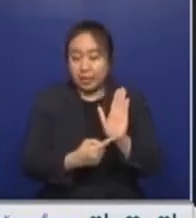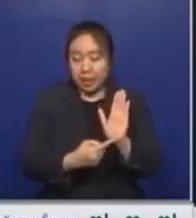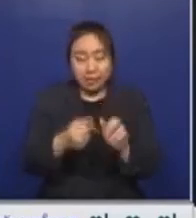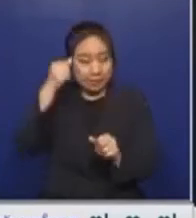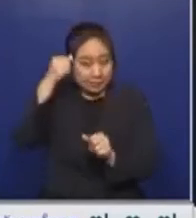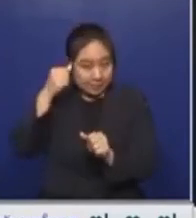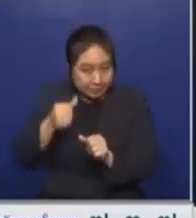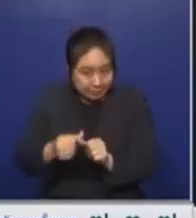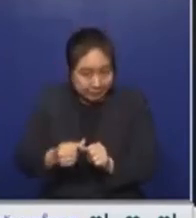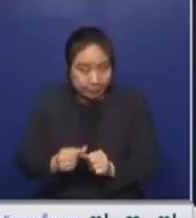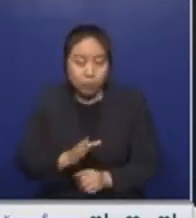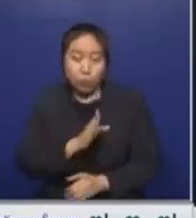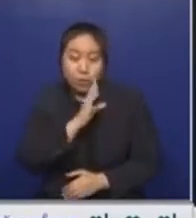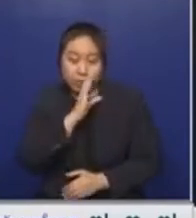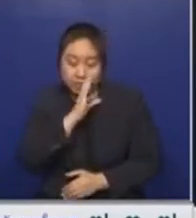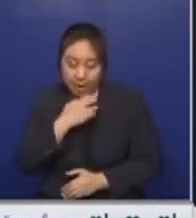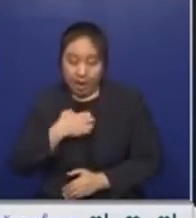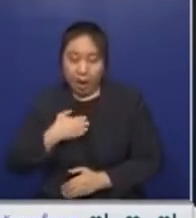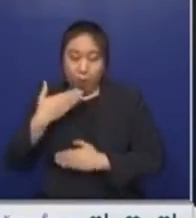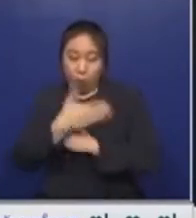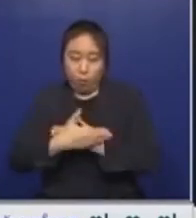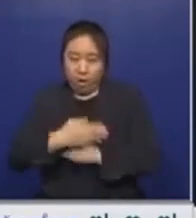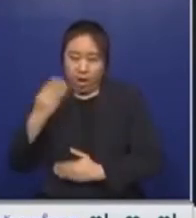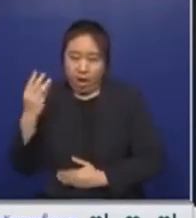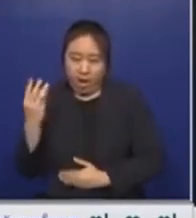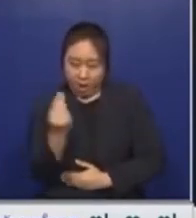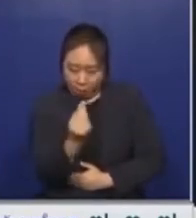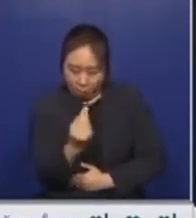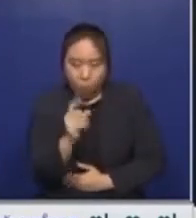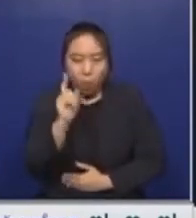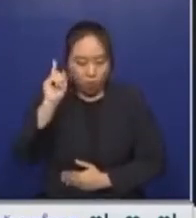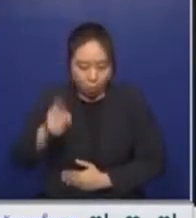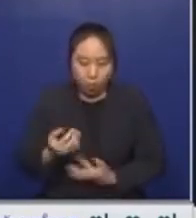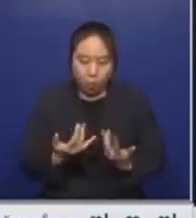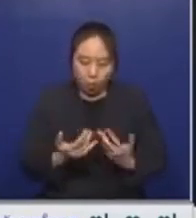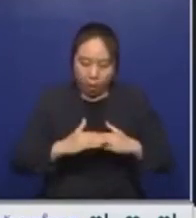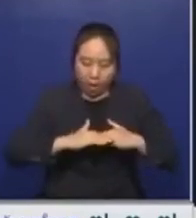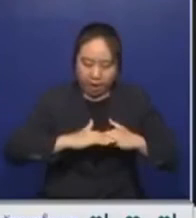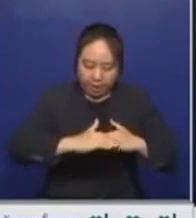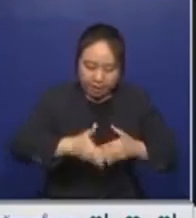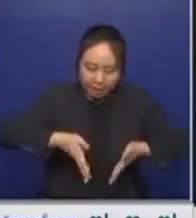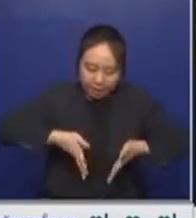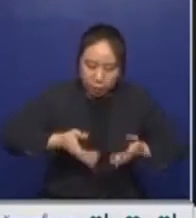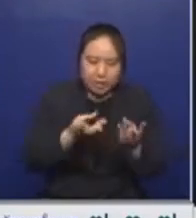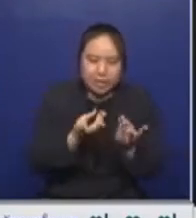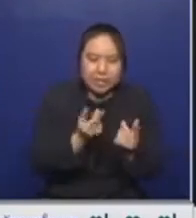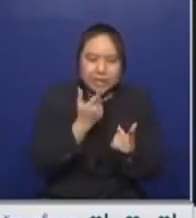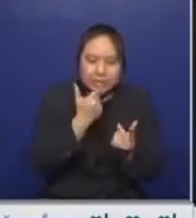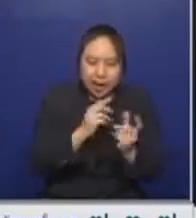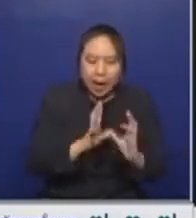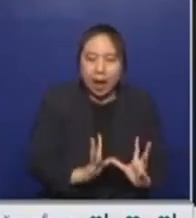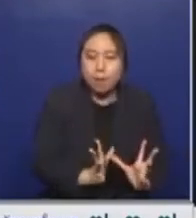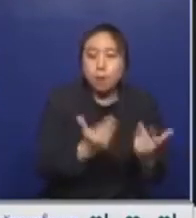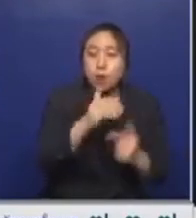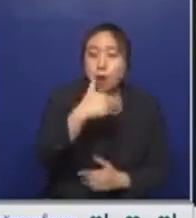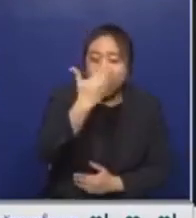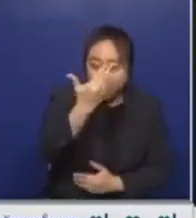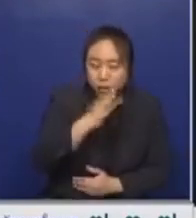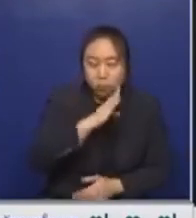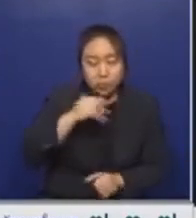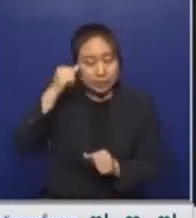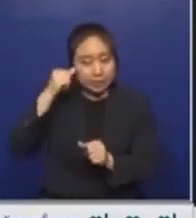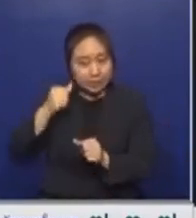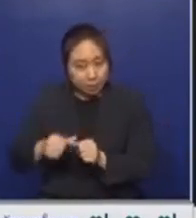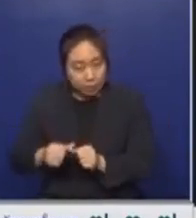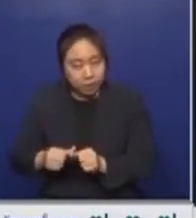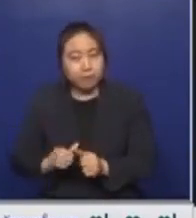าถ้าอยากจะมีรถไฟความเร็วสูงนะคะก็ต้องให้ถนนลูกรังหมดไปก่อนหรือว่าบางคนก็จะจำว่าค่าคอมมิวนิสต์ไม่ต่ำน